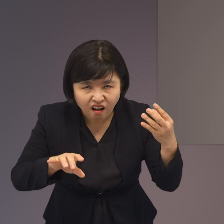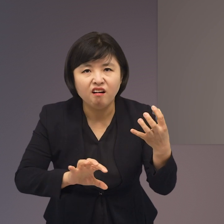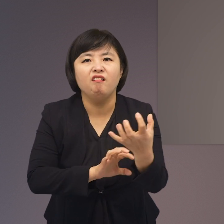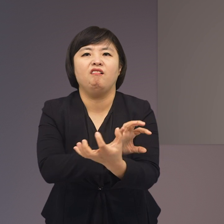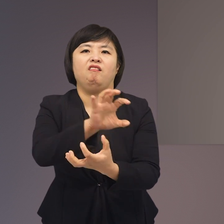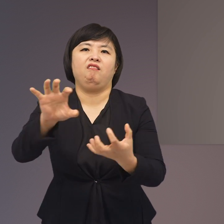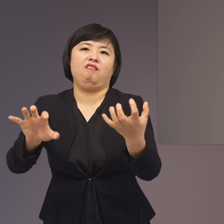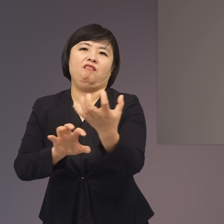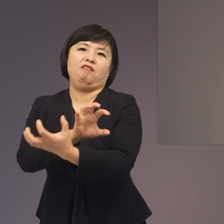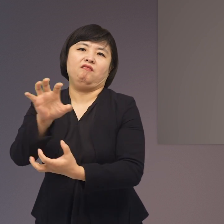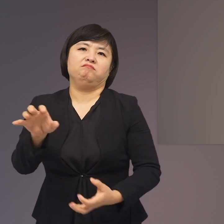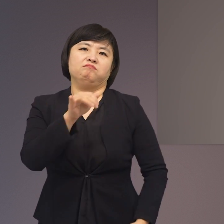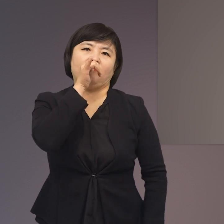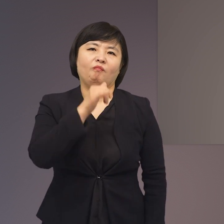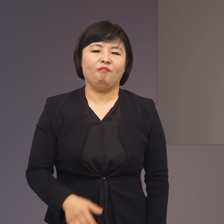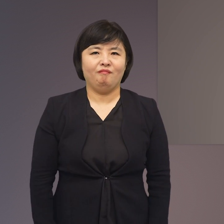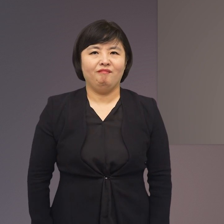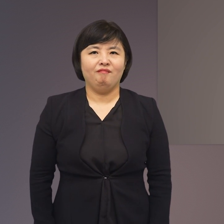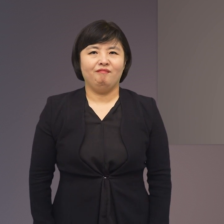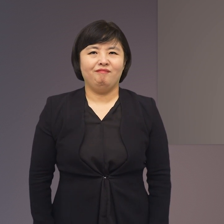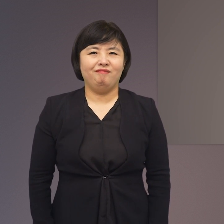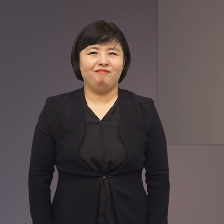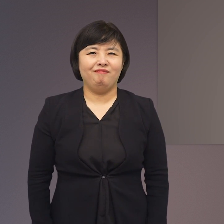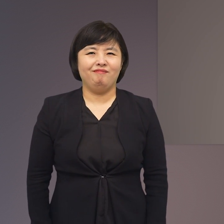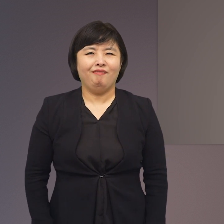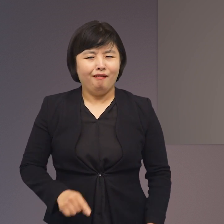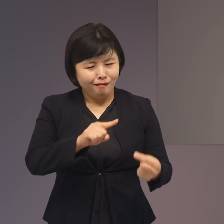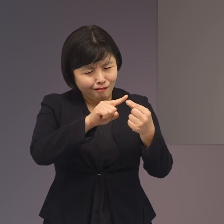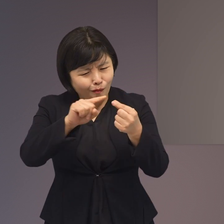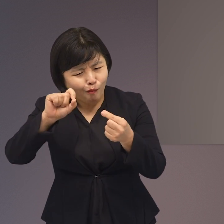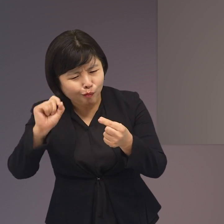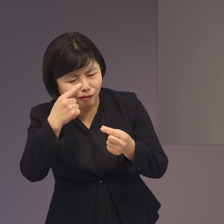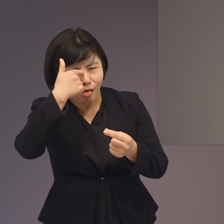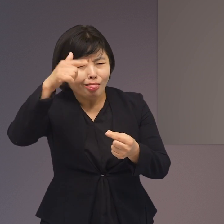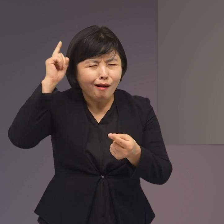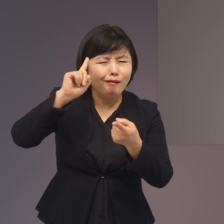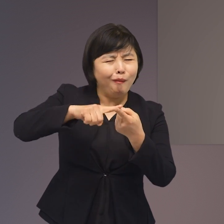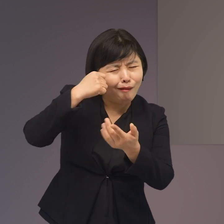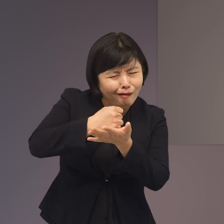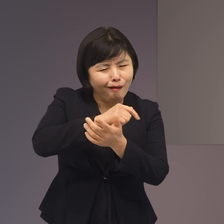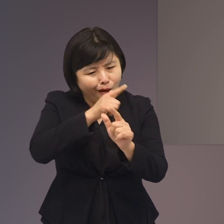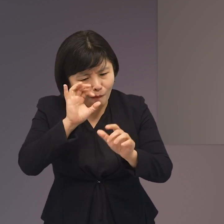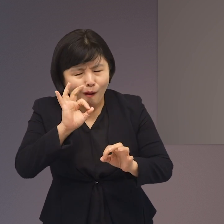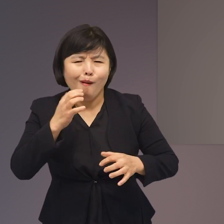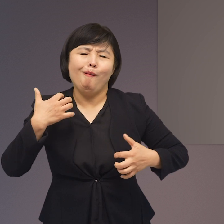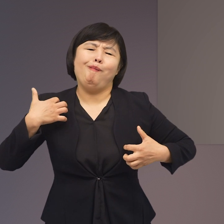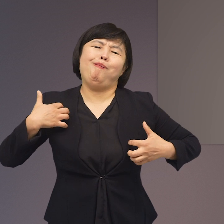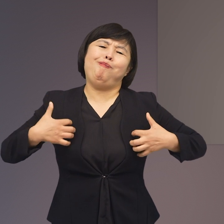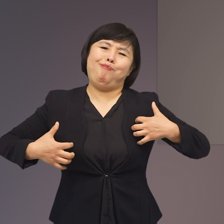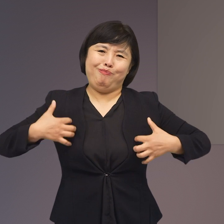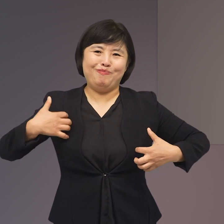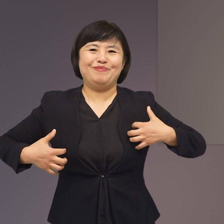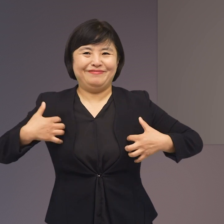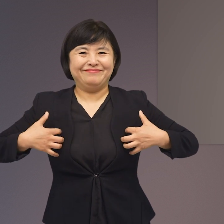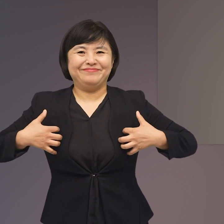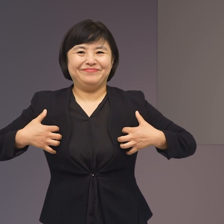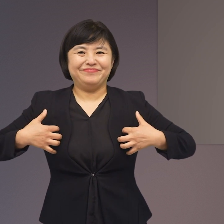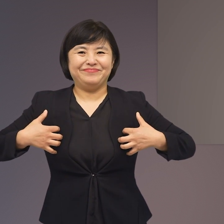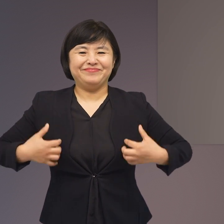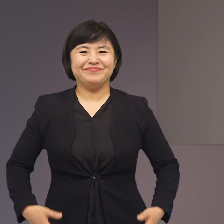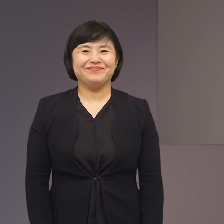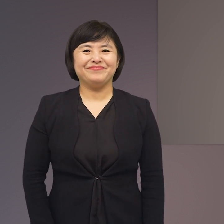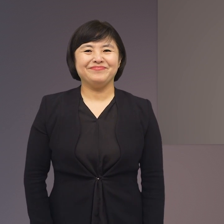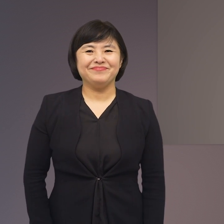서로 섞여드는 복잡한 사연을 드러냅니다. 저는 이런 사연들을 바라보면서 글자들의 이야기를